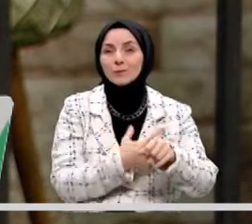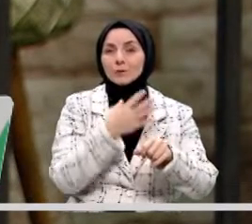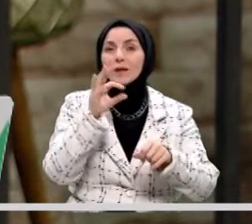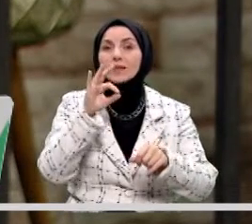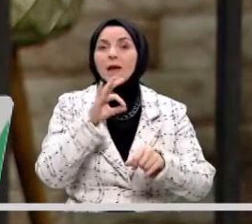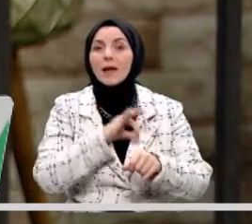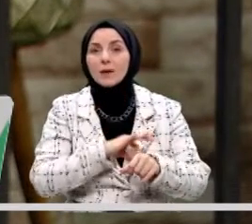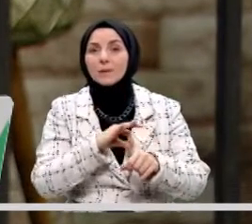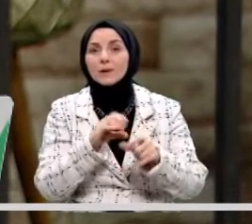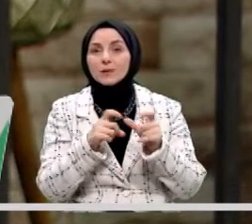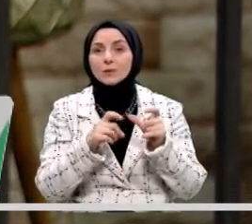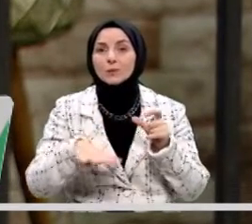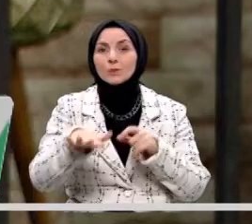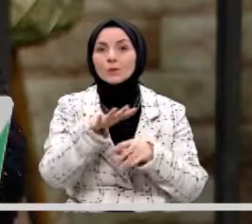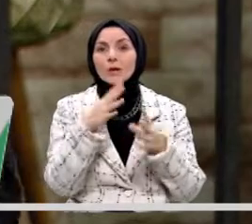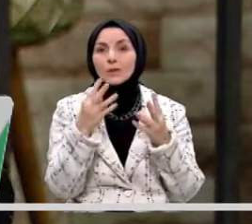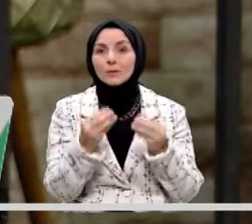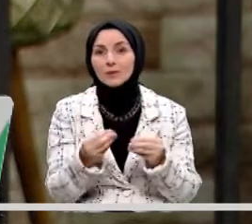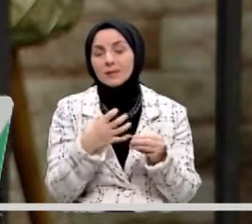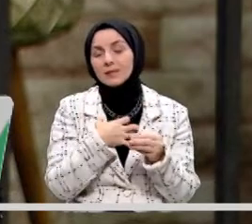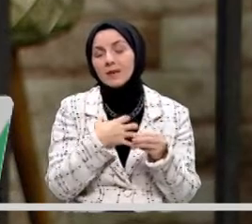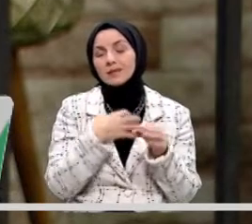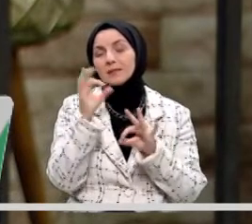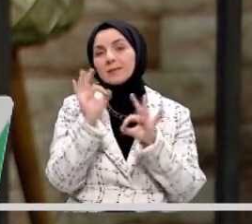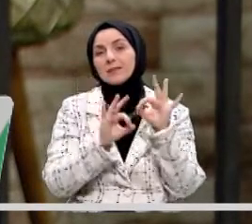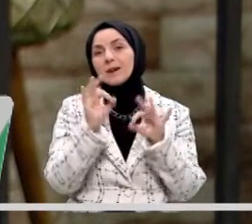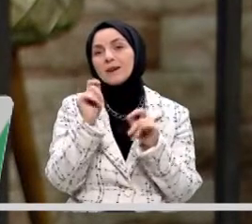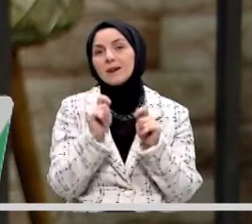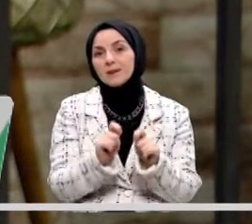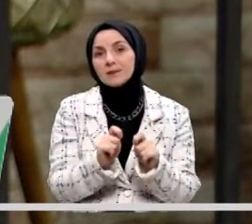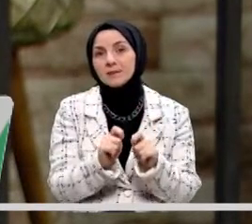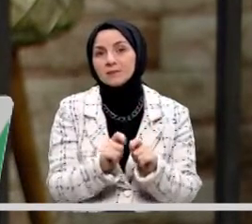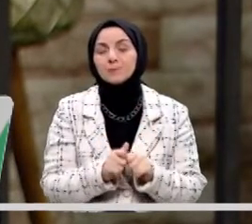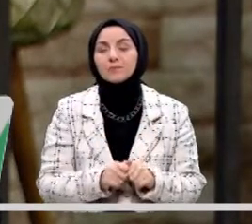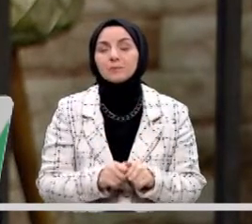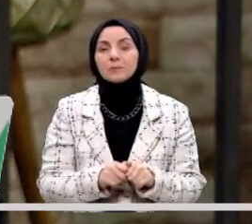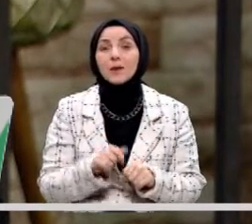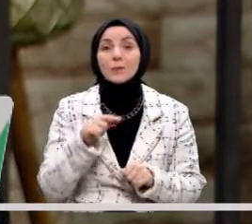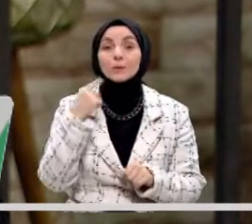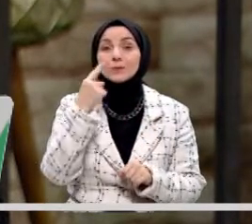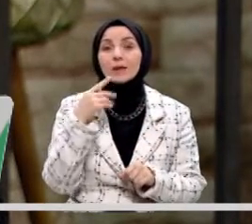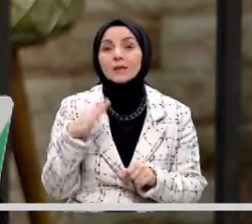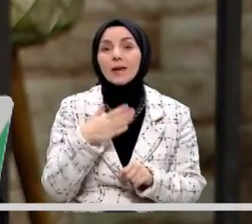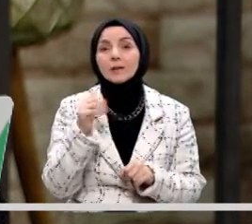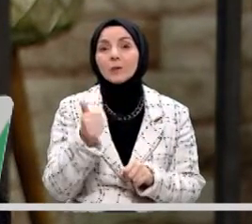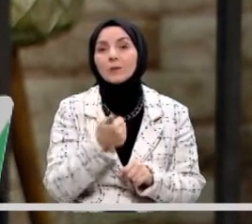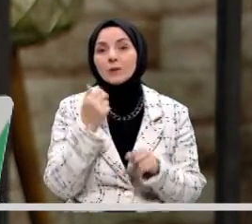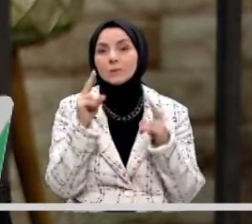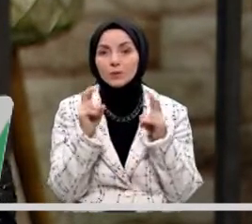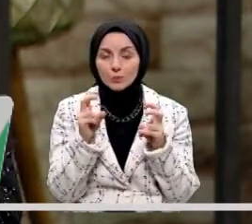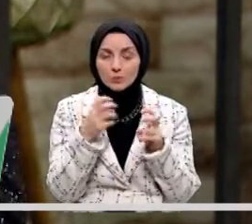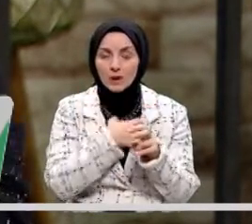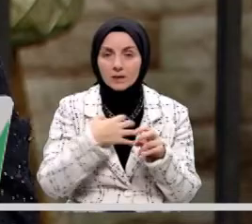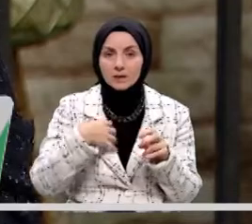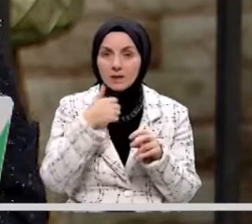idare eden bir birey haline gelmesini sağlar ya da sağlamaz Elimizde olan nokta bu O yüzden en önemli konu Yani